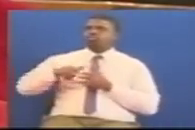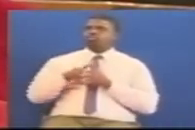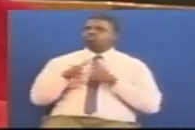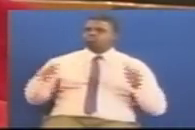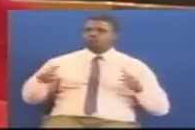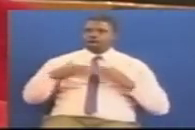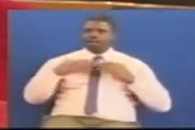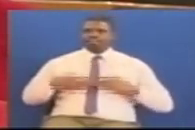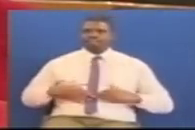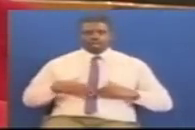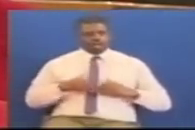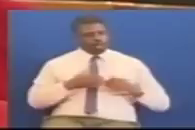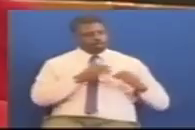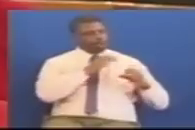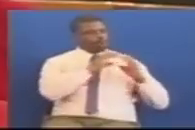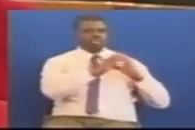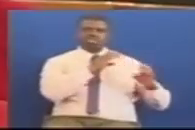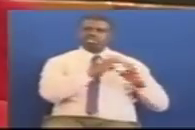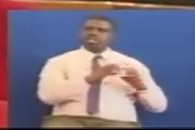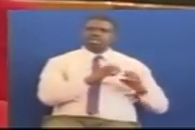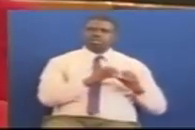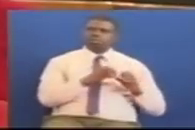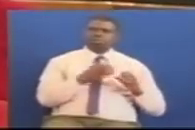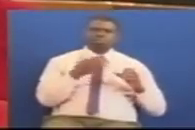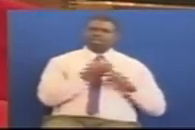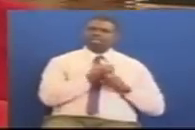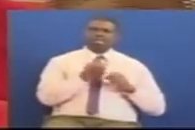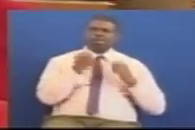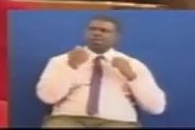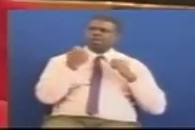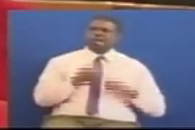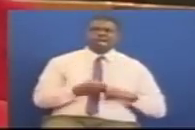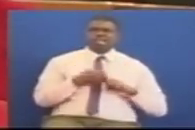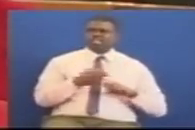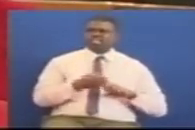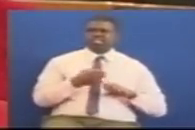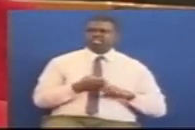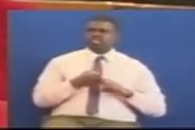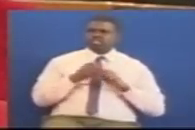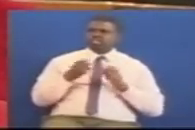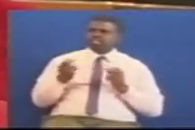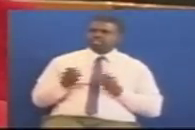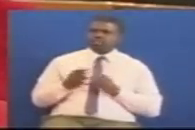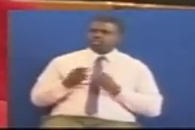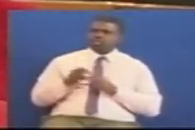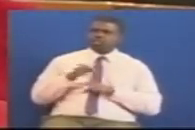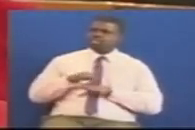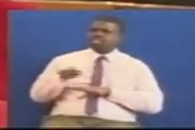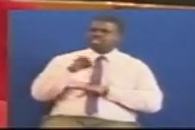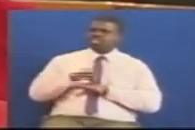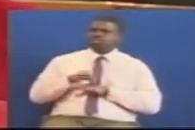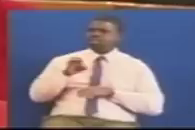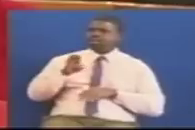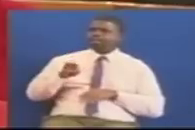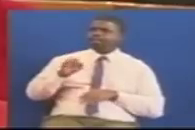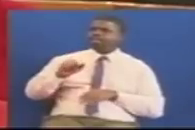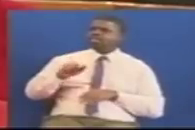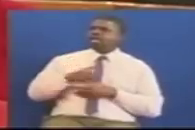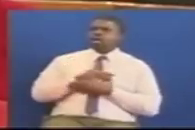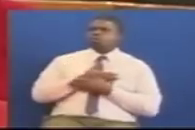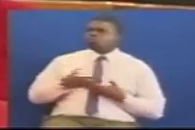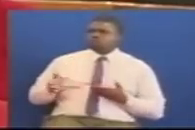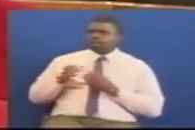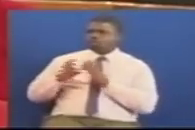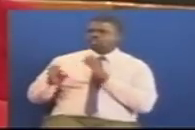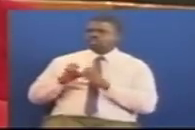upatikanaji wa mawasiliano umekuwa ni adimu sana, sambamba na kisiwa cha Bezi ambako hakuna kabisa mawasiliano na kuna wakazi wengi